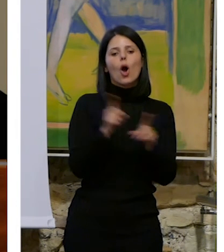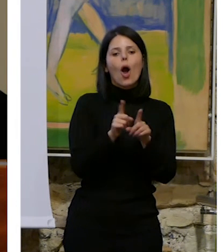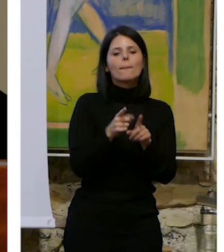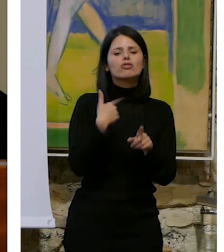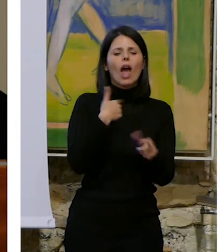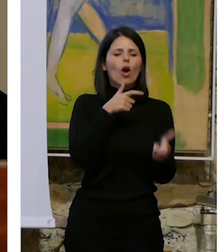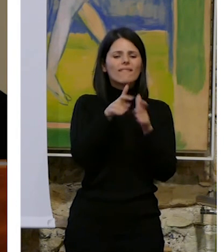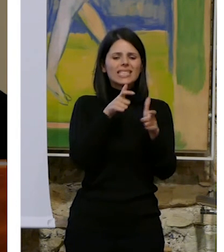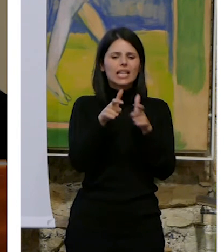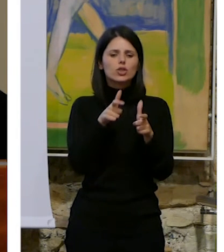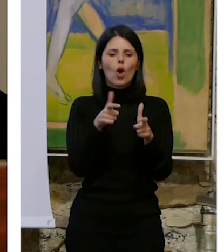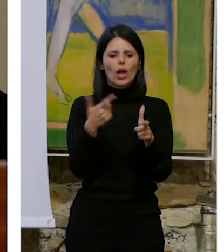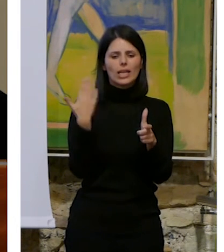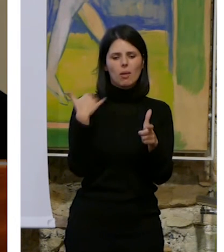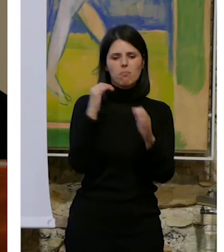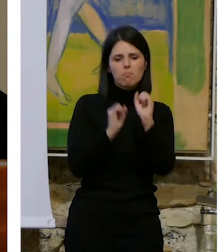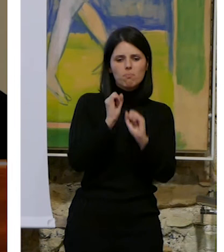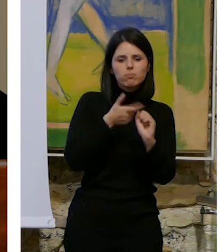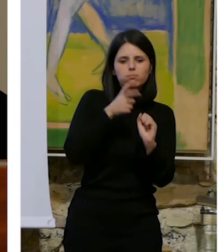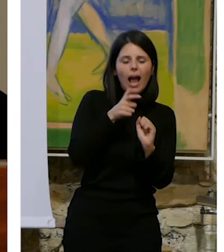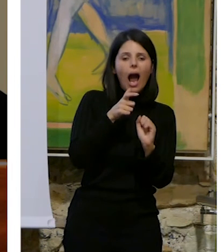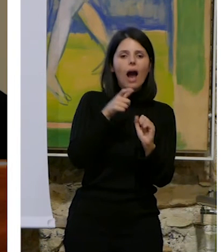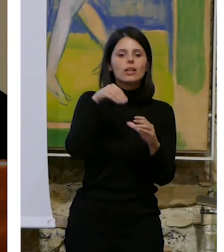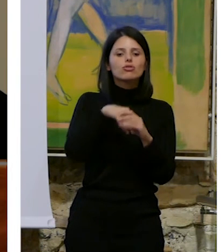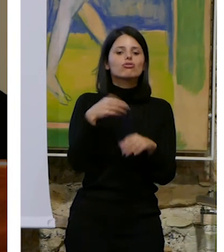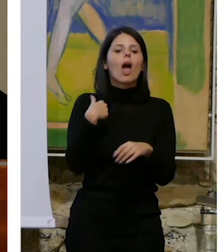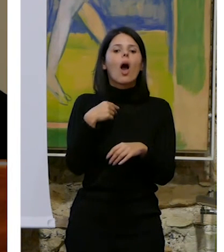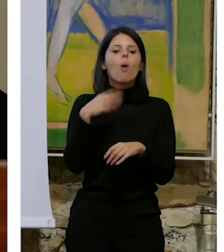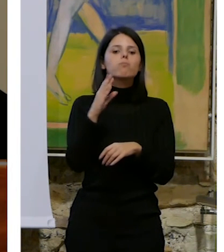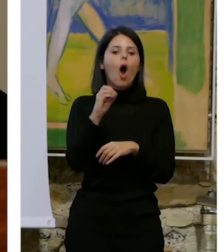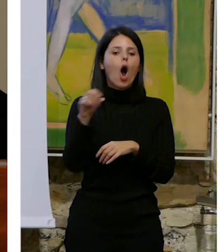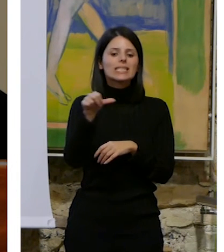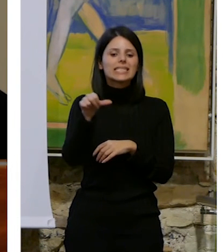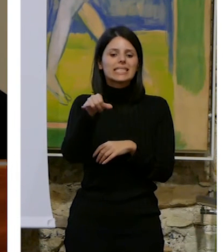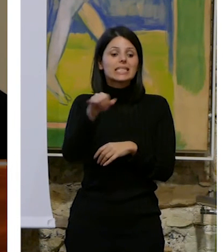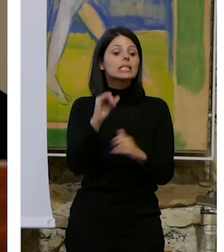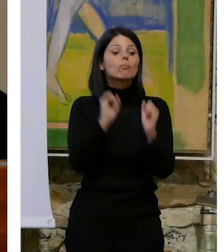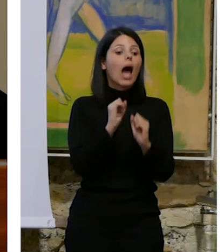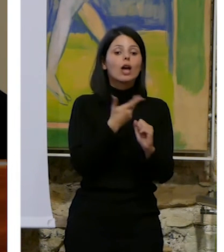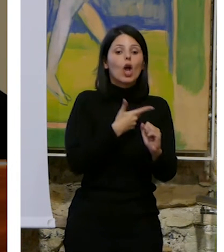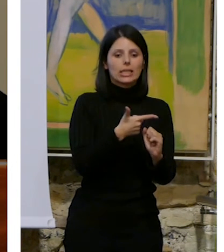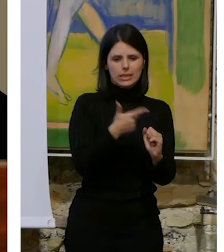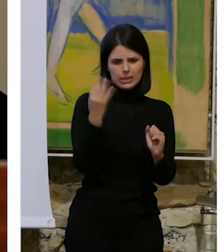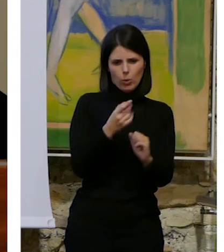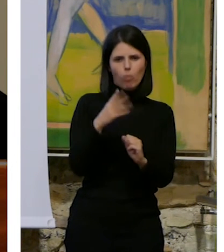una conversazione da bar era fondamentale, non ci sarebbe stato Umberto Bossi se non fosse cresciuto in un bar, cioè